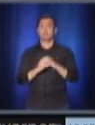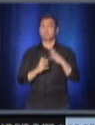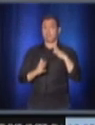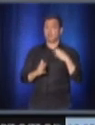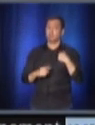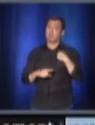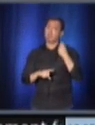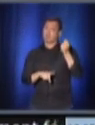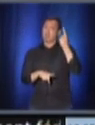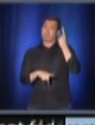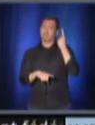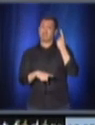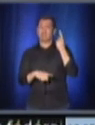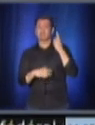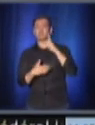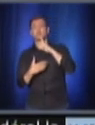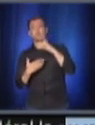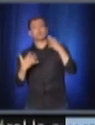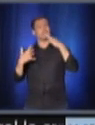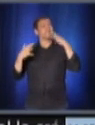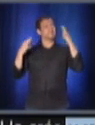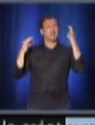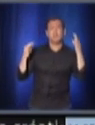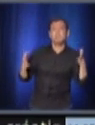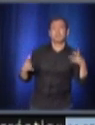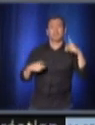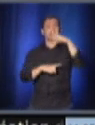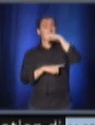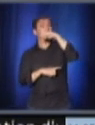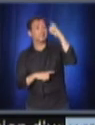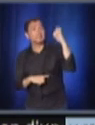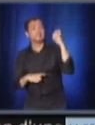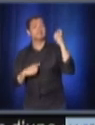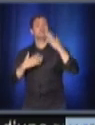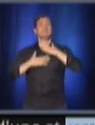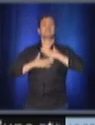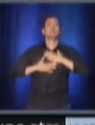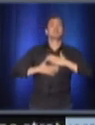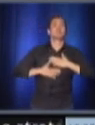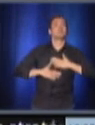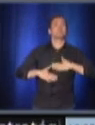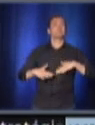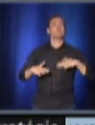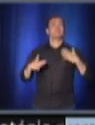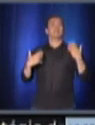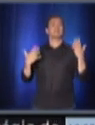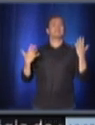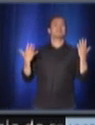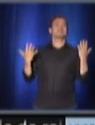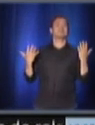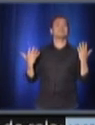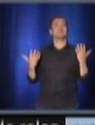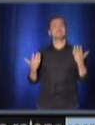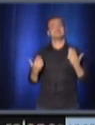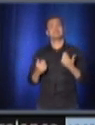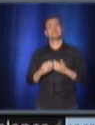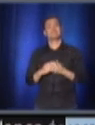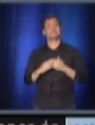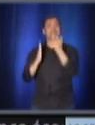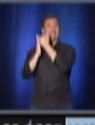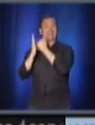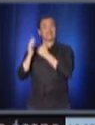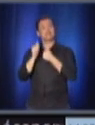avec les belles journées qu'on a en ce moment, c'est pas toujours facile de respecter ces règles-là. Alors, c'est